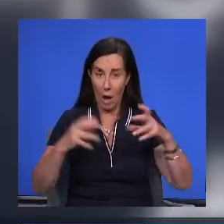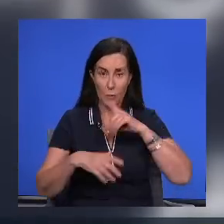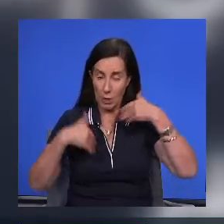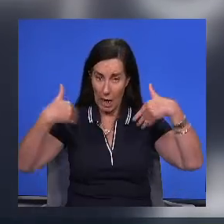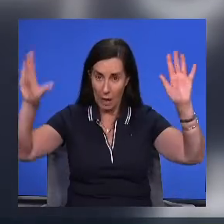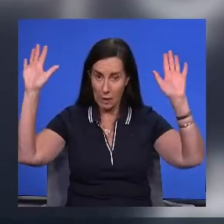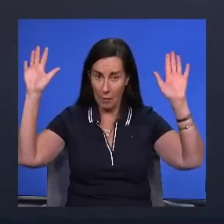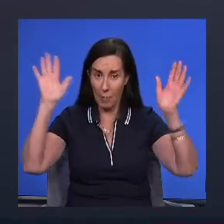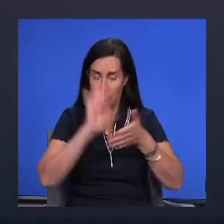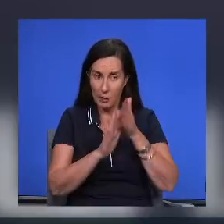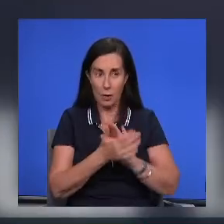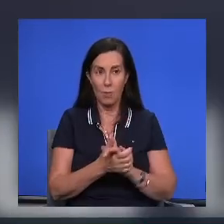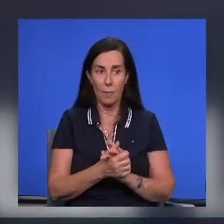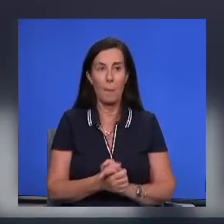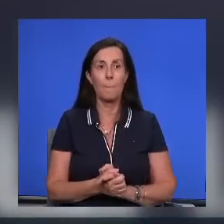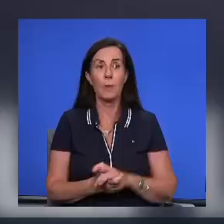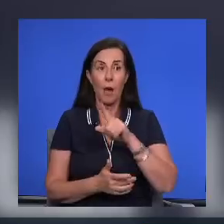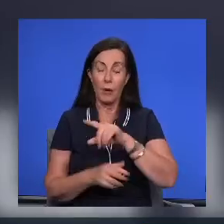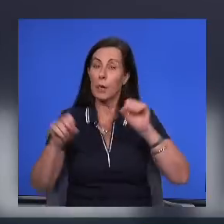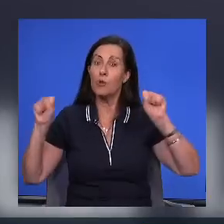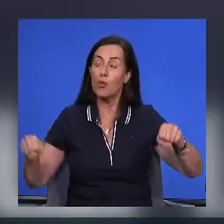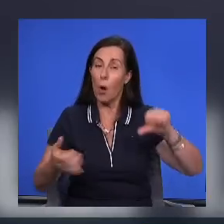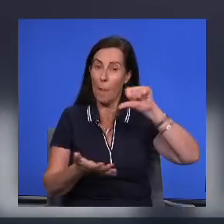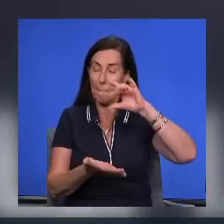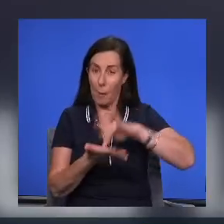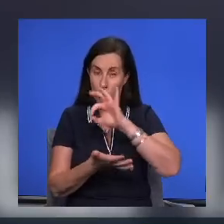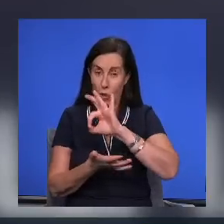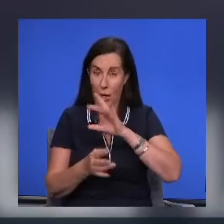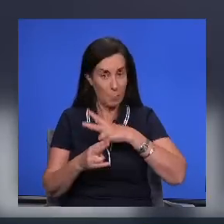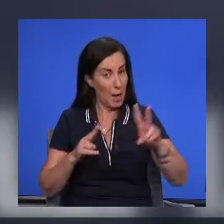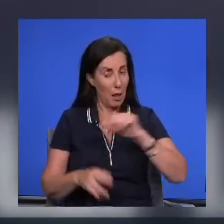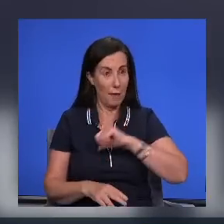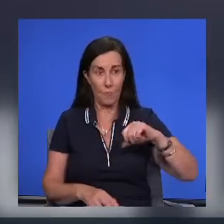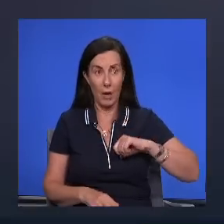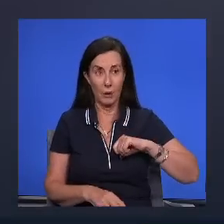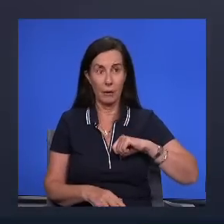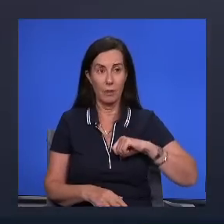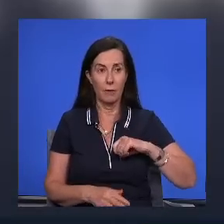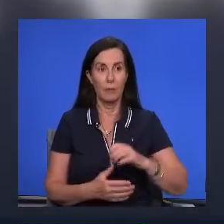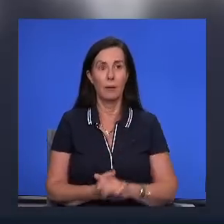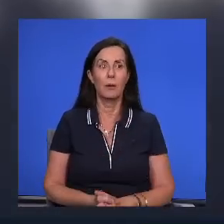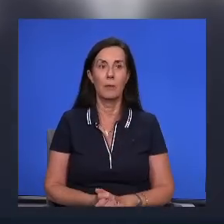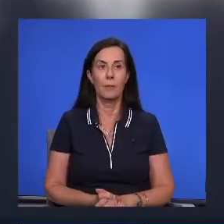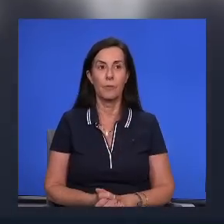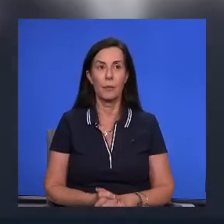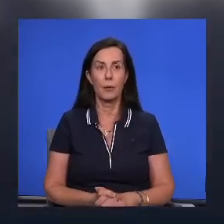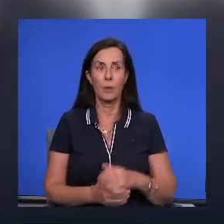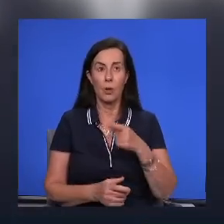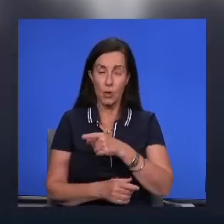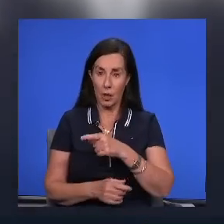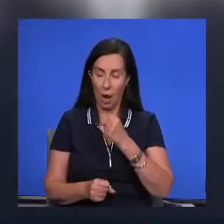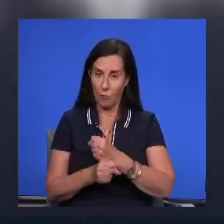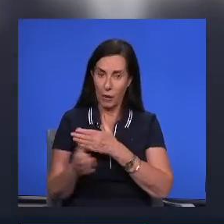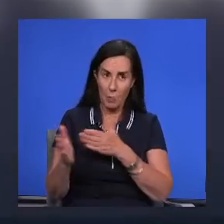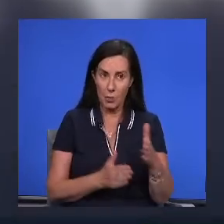ג'הנם ובאס המסיר, ופקט אינטו בדכון סוידה לחאלה, תשתגל ותזבט